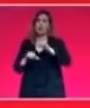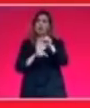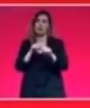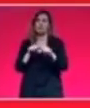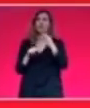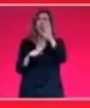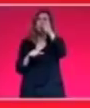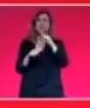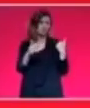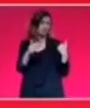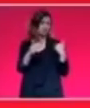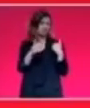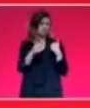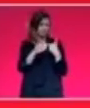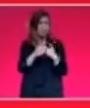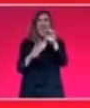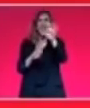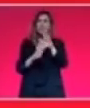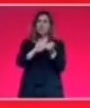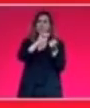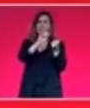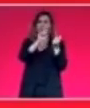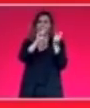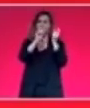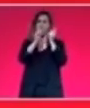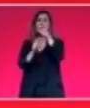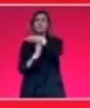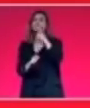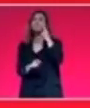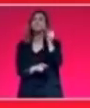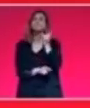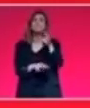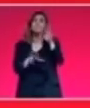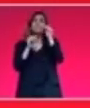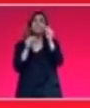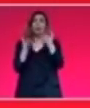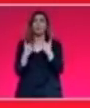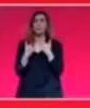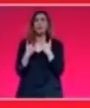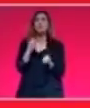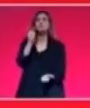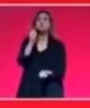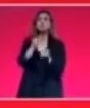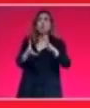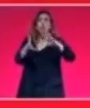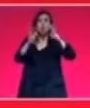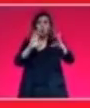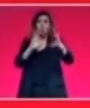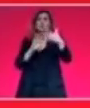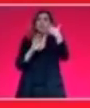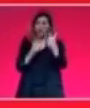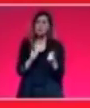της κρίσης σε ολόκληρη την Ευρώπη, τις ανάγκες και τις προκλήσεις ενός νέου κόσμου που σήμερα ανατέλει